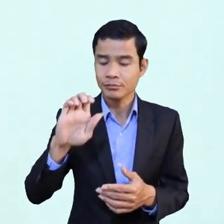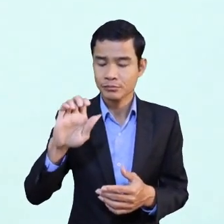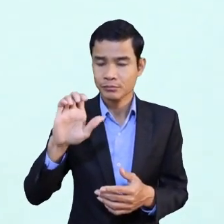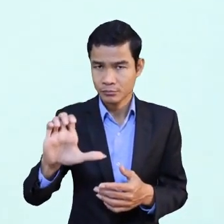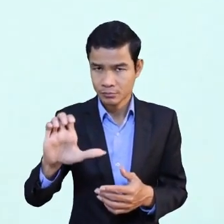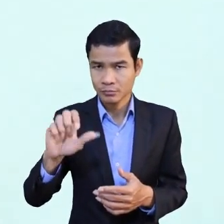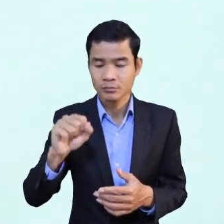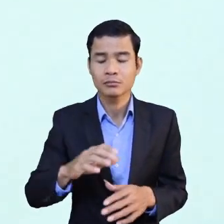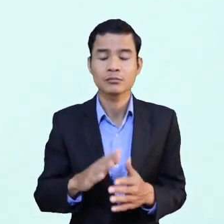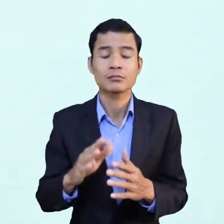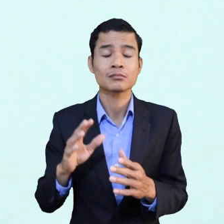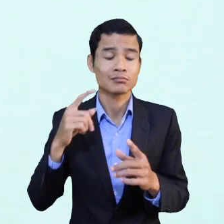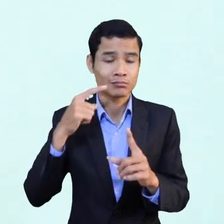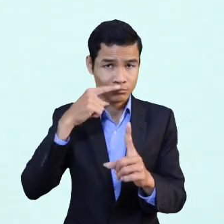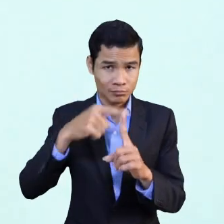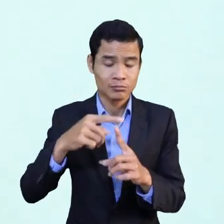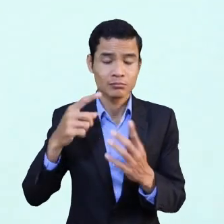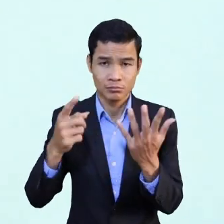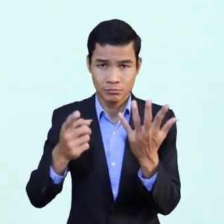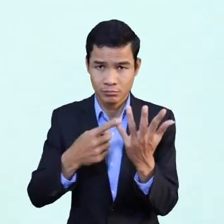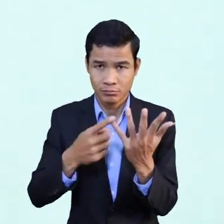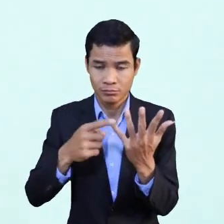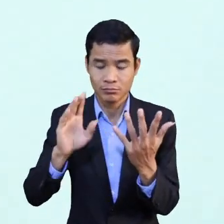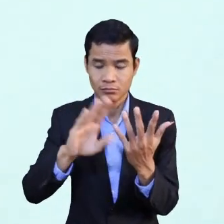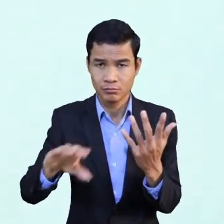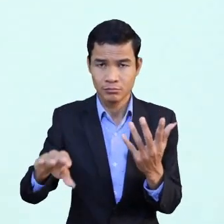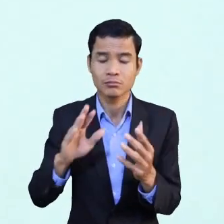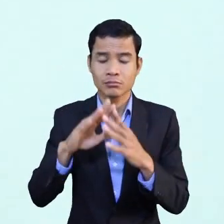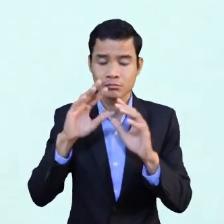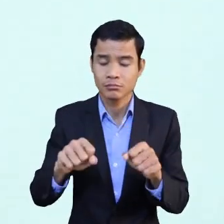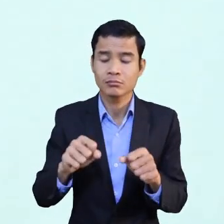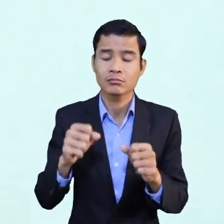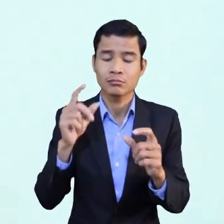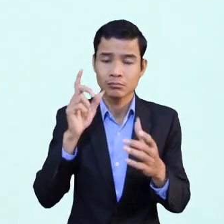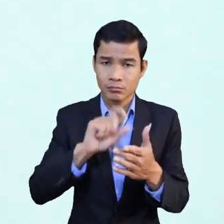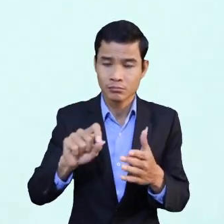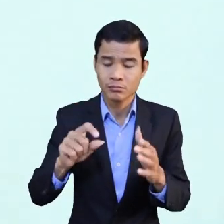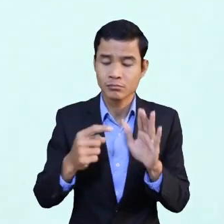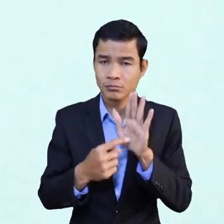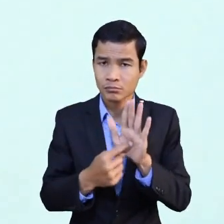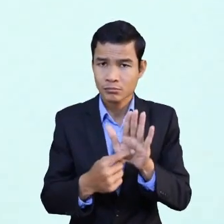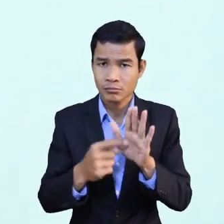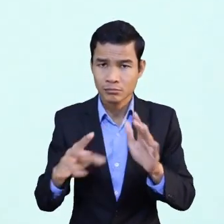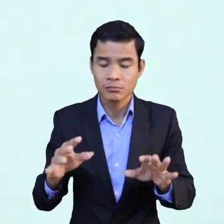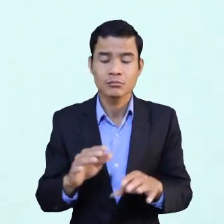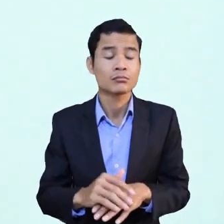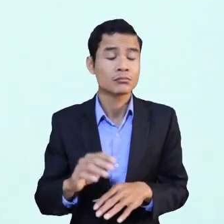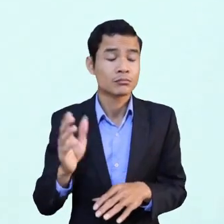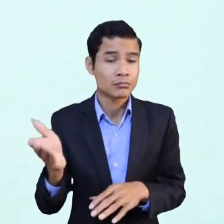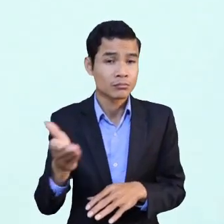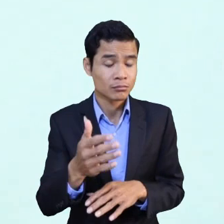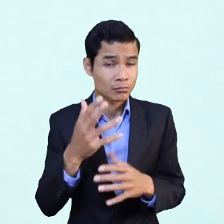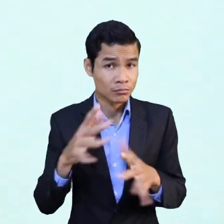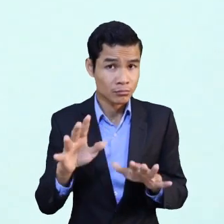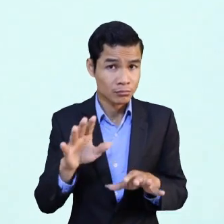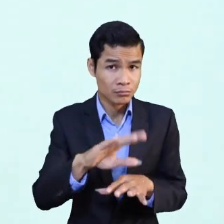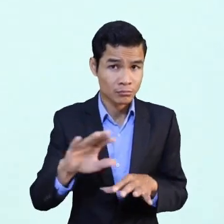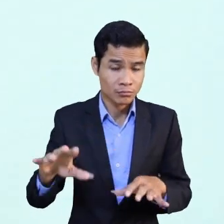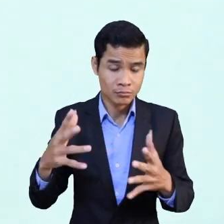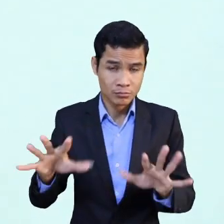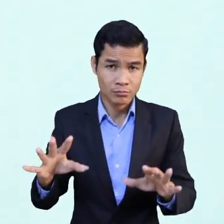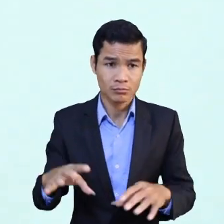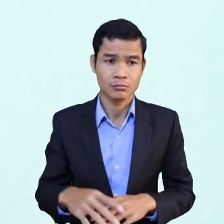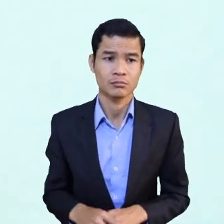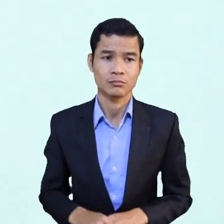ងឆផ្សំជាមួយនឹងស្រៈអេដែលអ្នកគ្រូបានសរសេរបង្ហាញជូនកូនណាចារួចរាល់ហើយឬនៅកូន